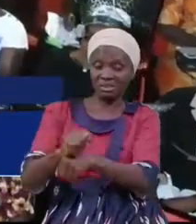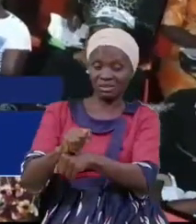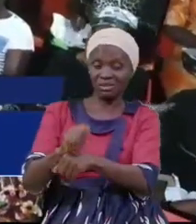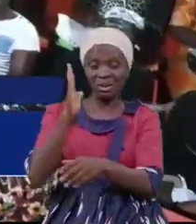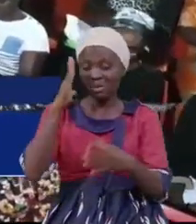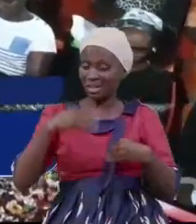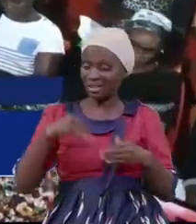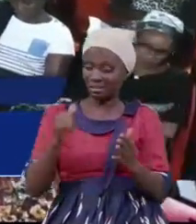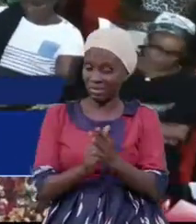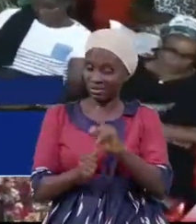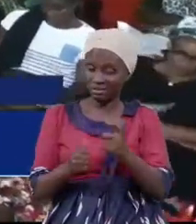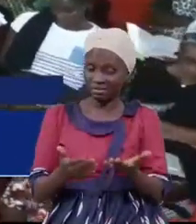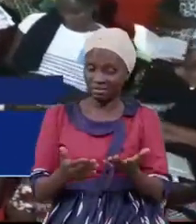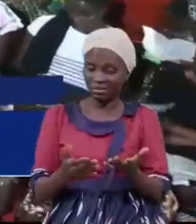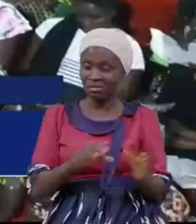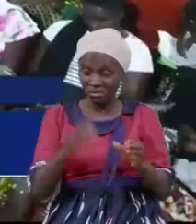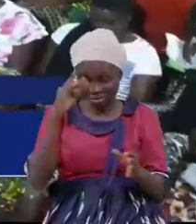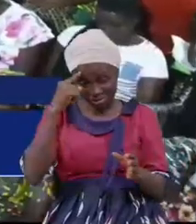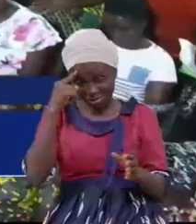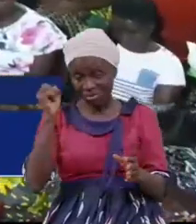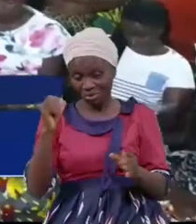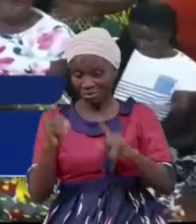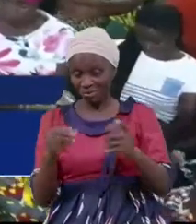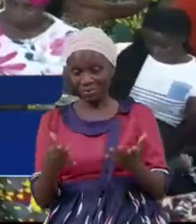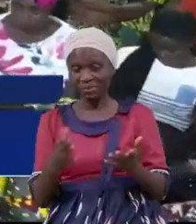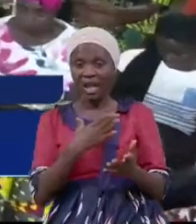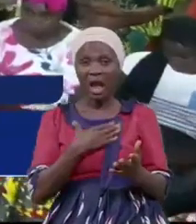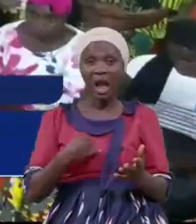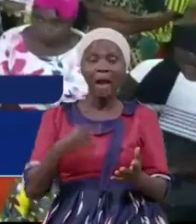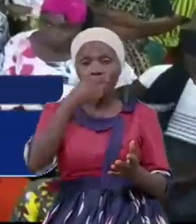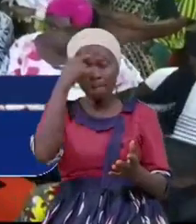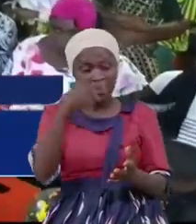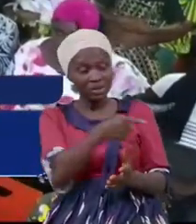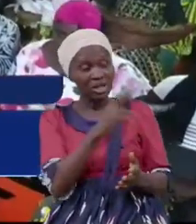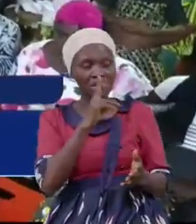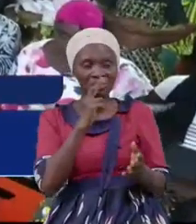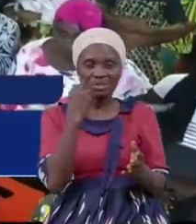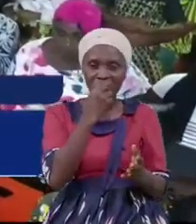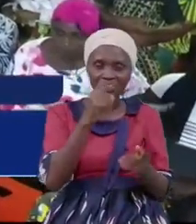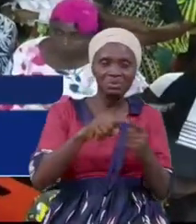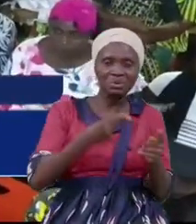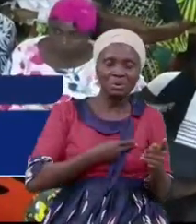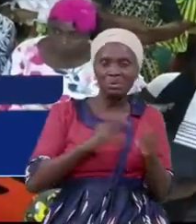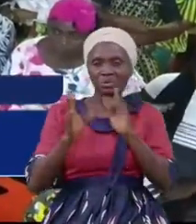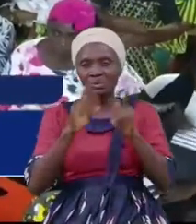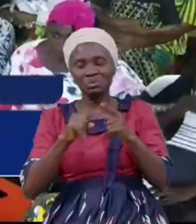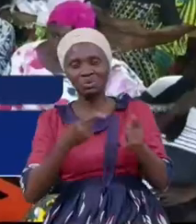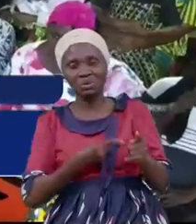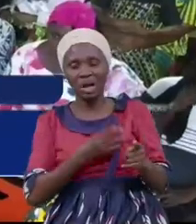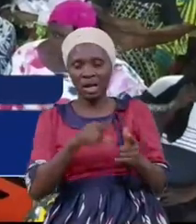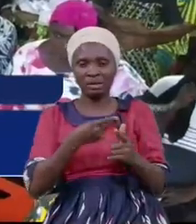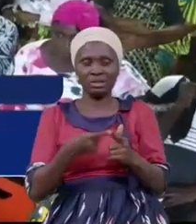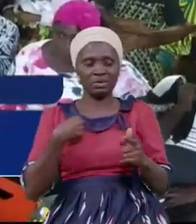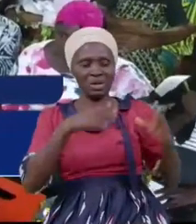famille va accepter cela est-ce que tu penses à cela et parce qu'il nous parlait maintenant nous avons